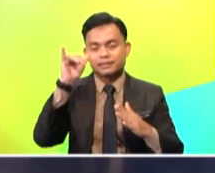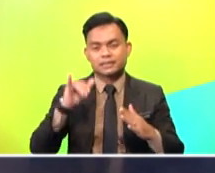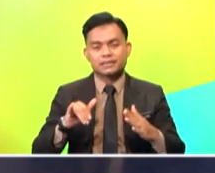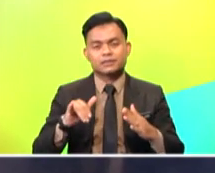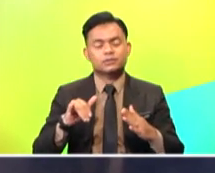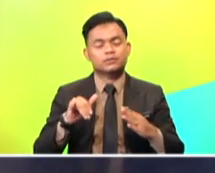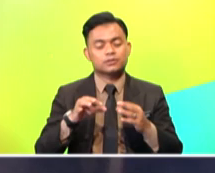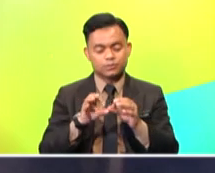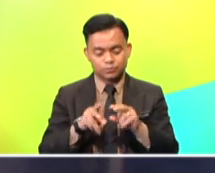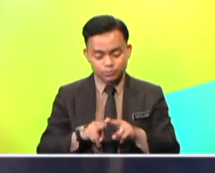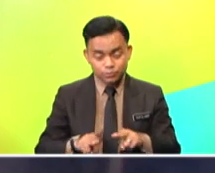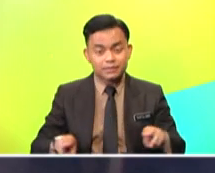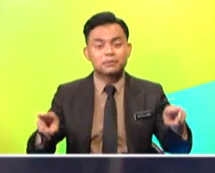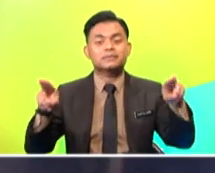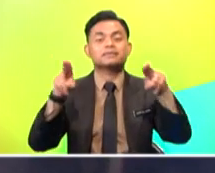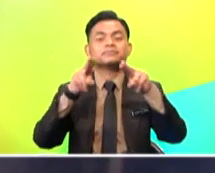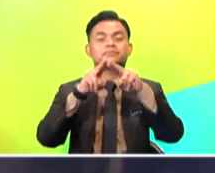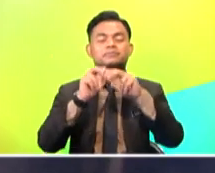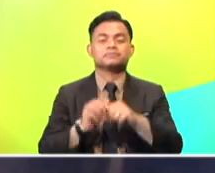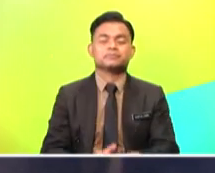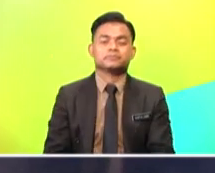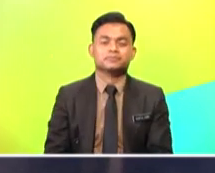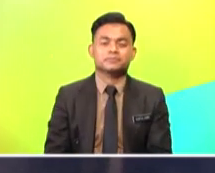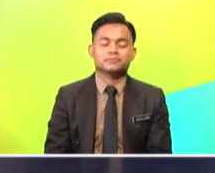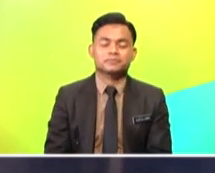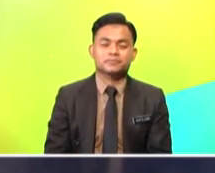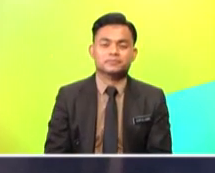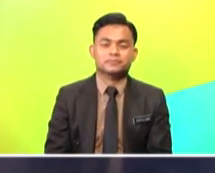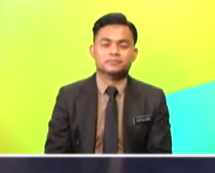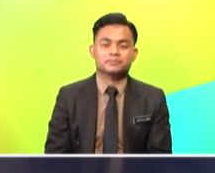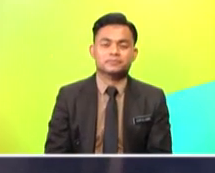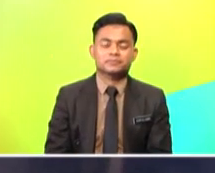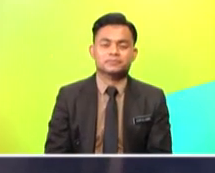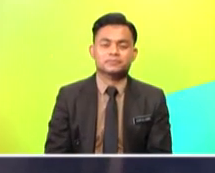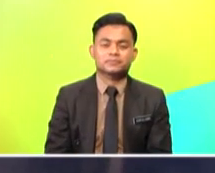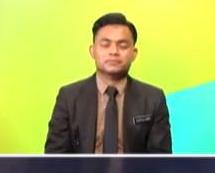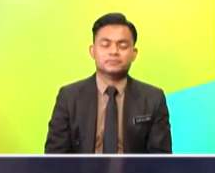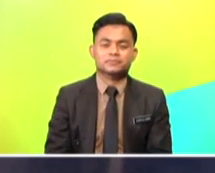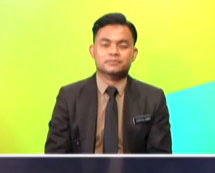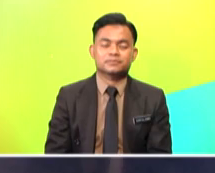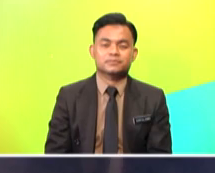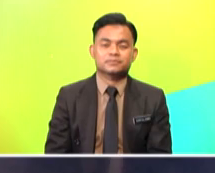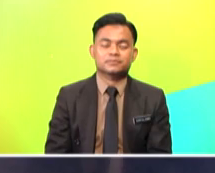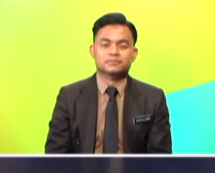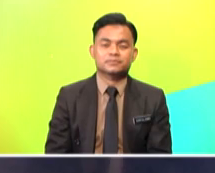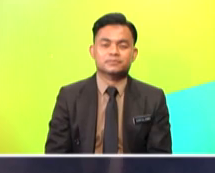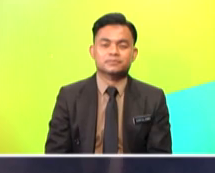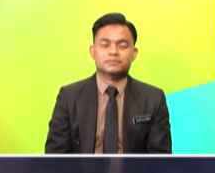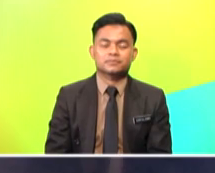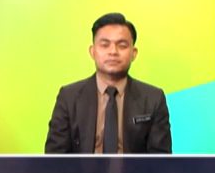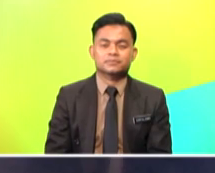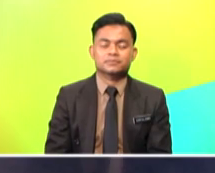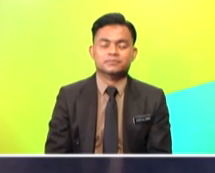Okey, Irfan letak kat sini cikgu kan? Ya, betul. Baik, okey. Mana rasanya Irfan nak letak tu? Ini macam kita punya tapak rumah kita. Ya, betul Irfan. Dan